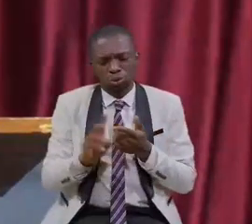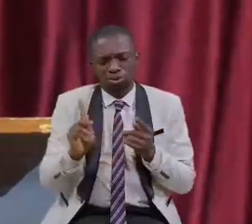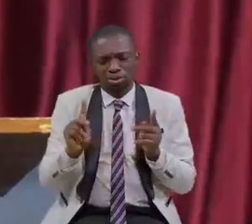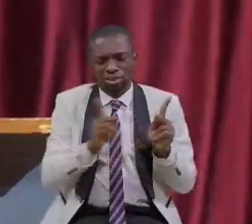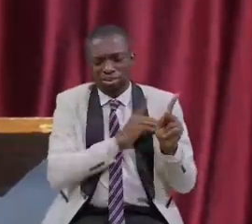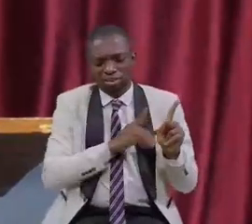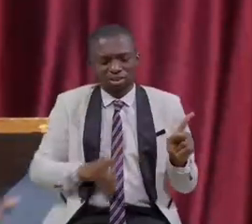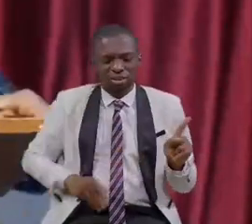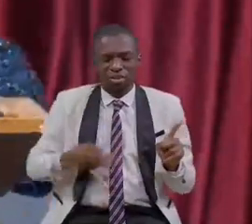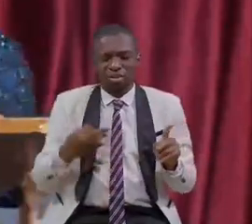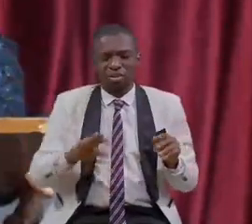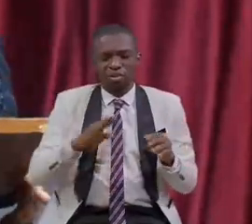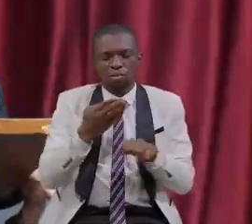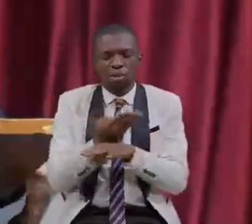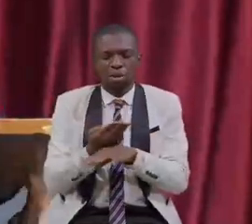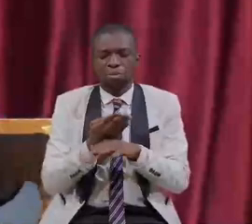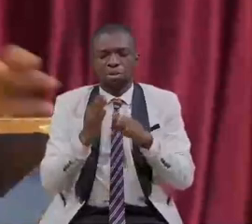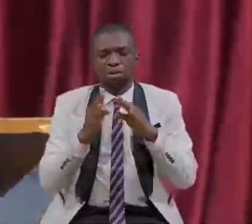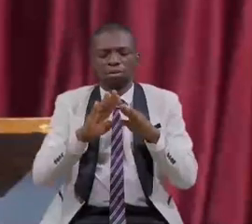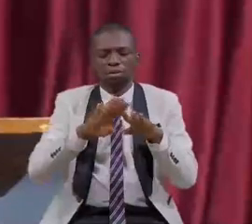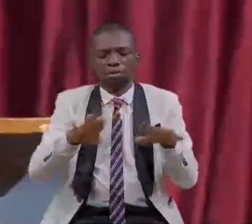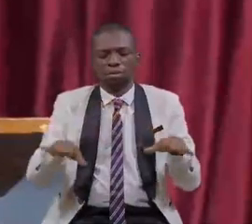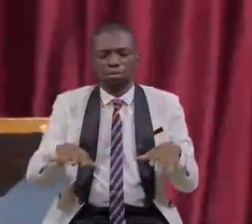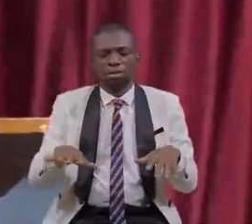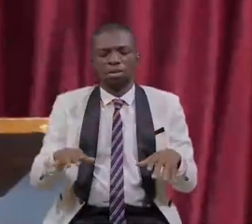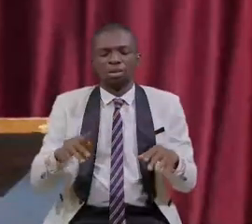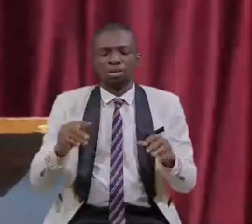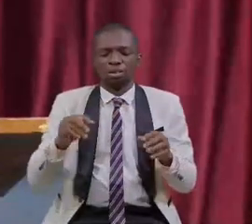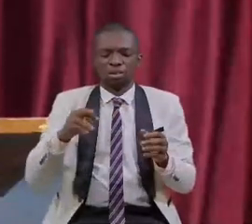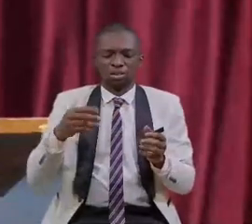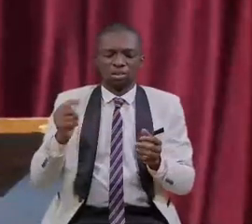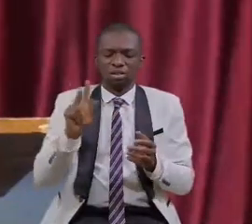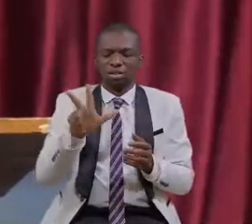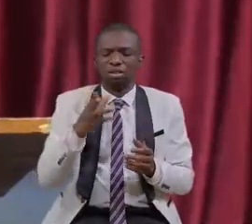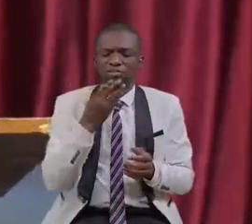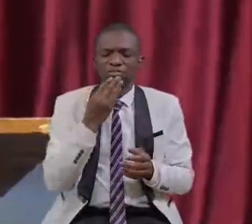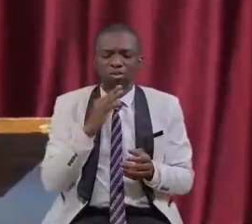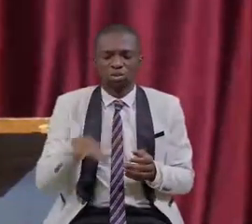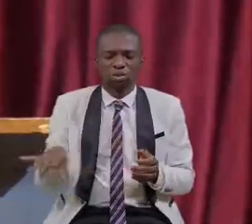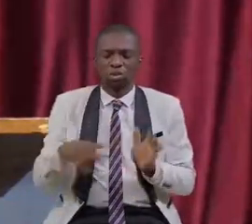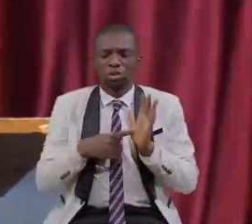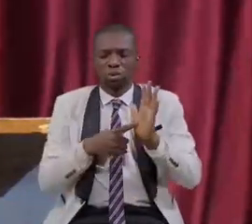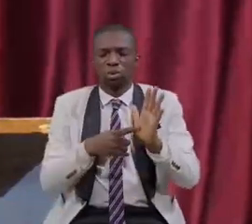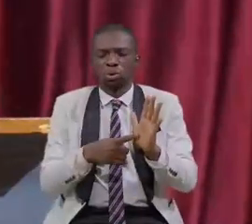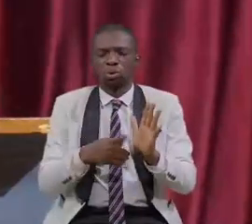Shadrach, Meshach et Abednego ont révélé la vérité à Nebuchadnezzar.